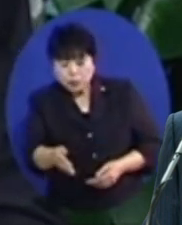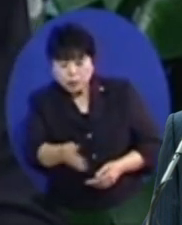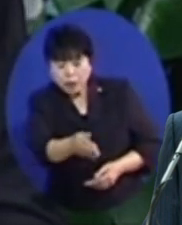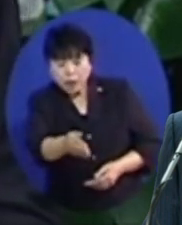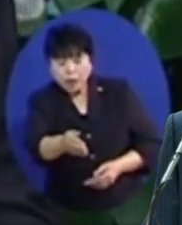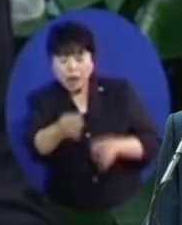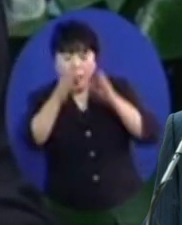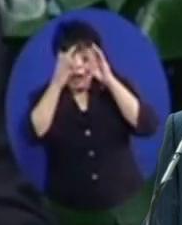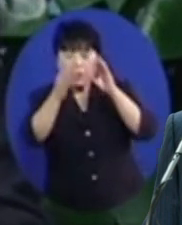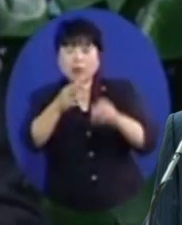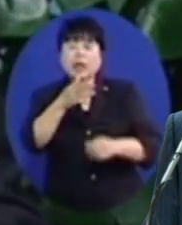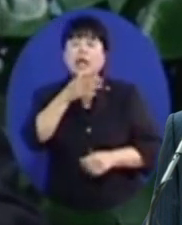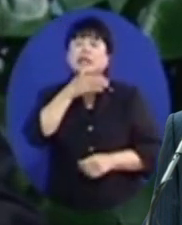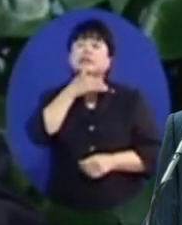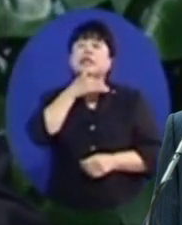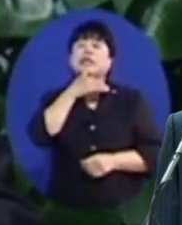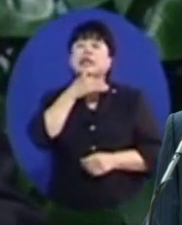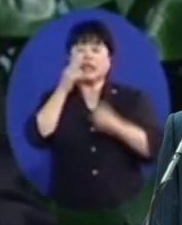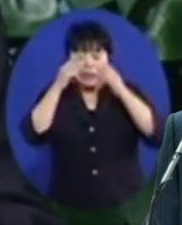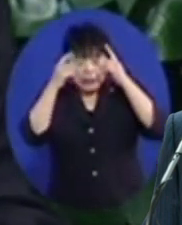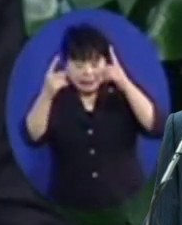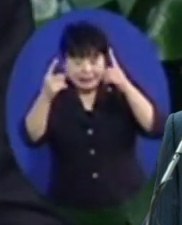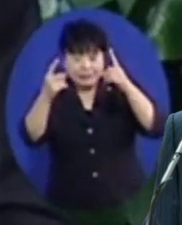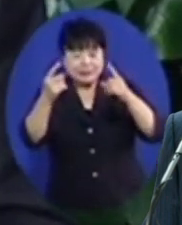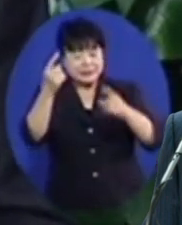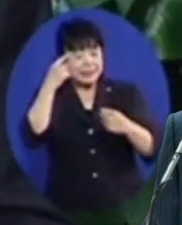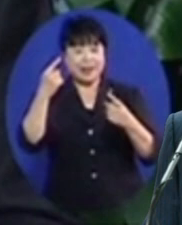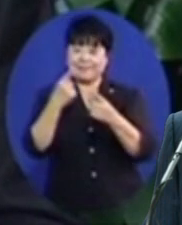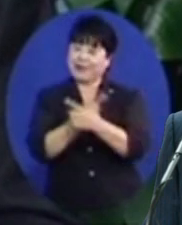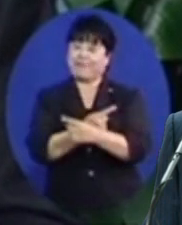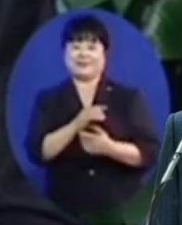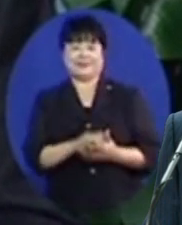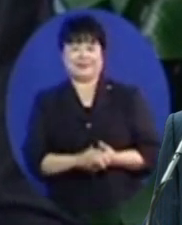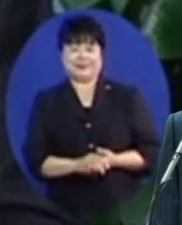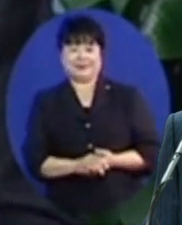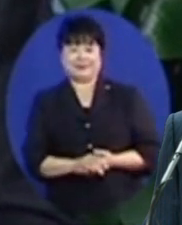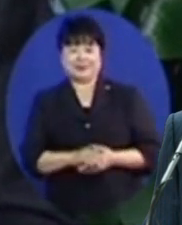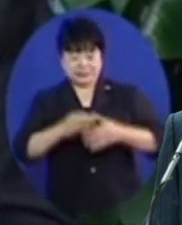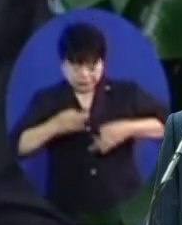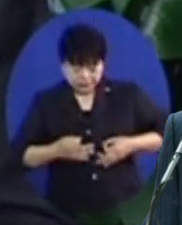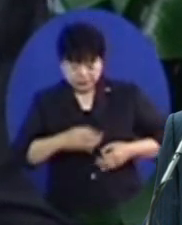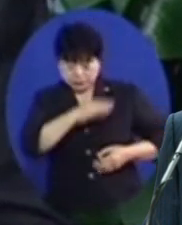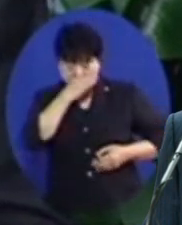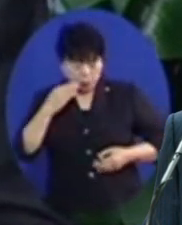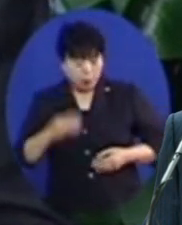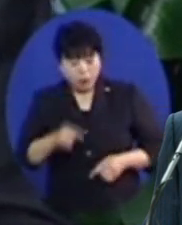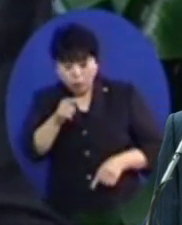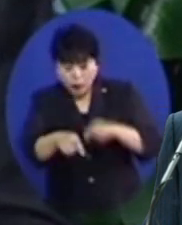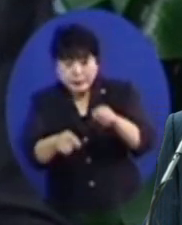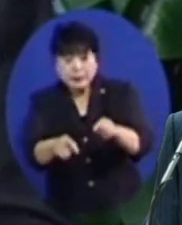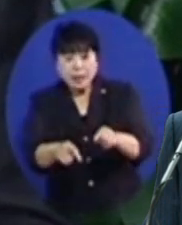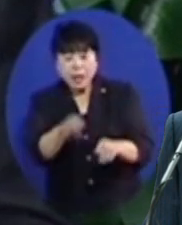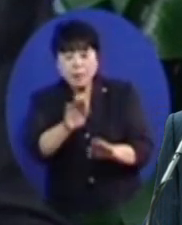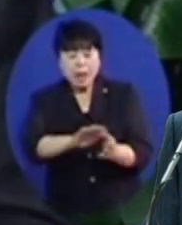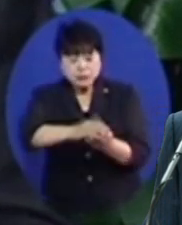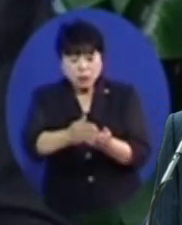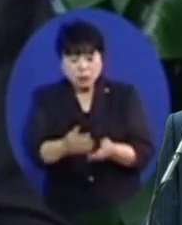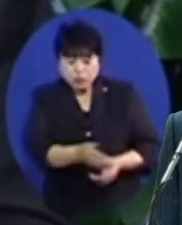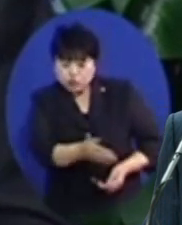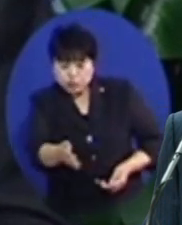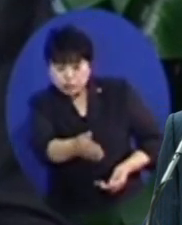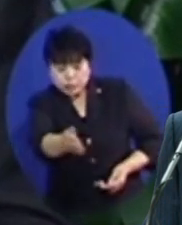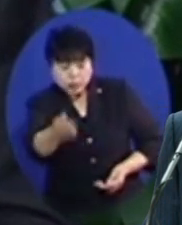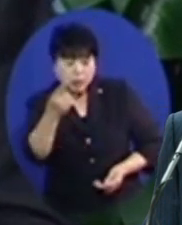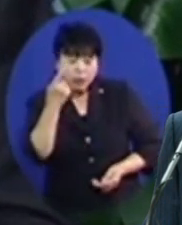마음에 크게 깨닫고 생각을 바꾸었습니다. 자신은 똑바로 온다고 외웠는데 발자국이 이리 삐뚤어져 있는 것을